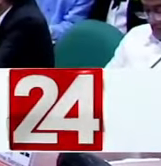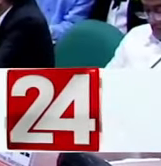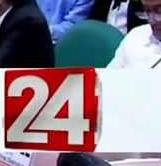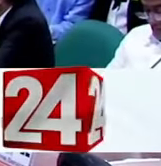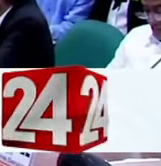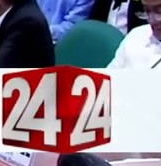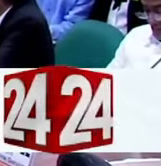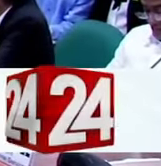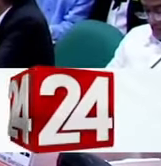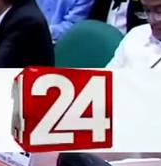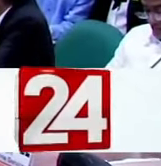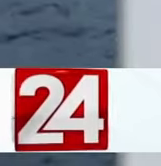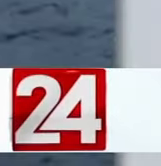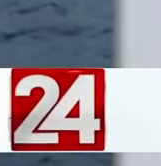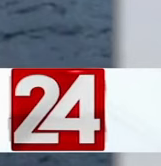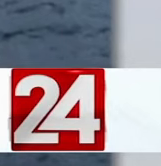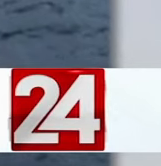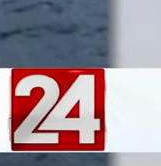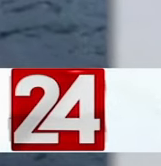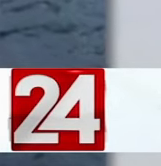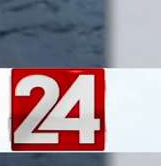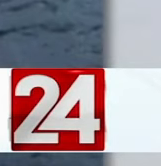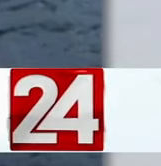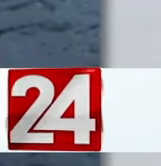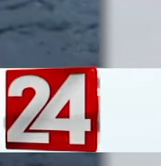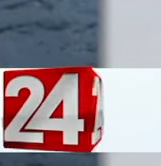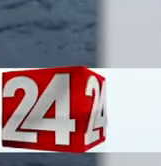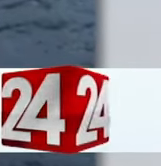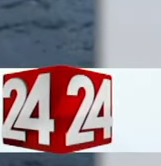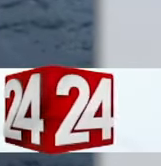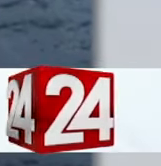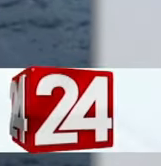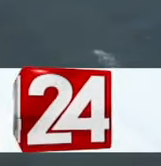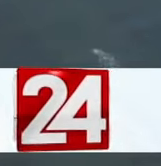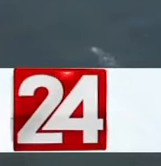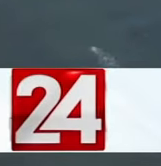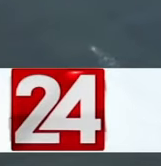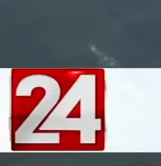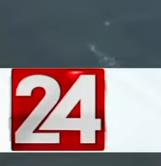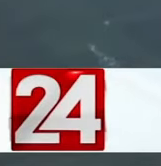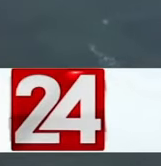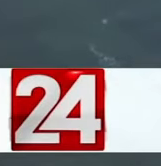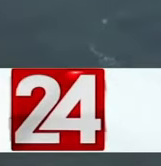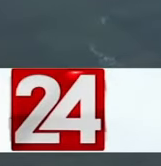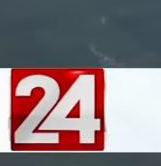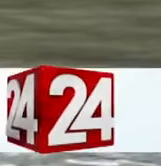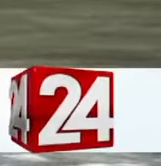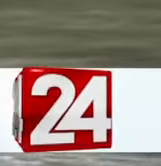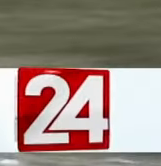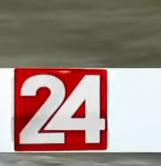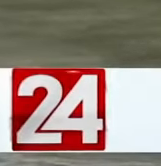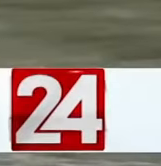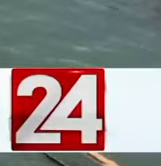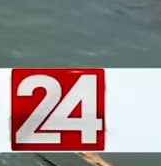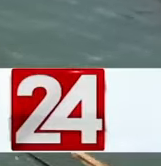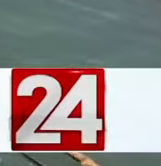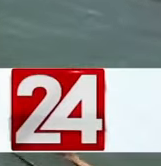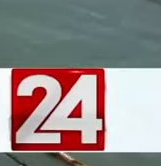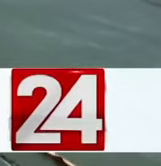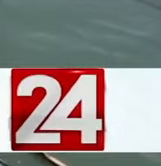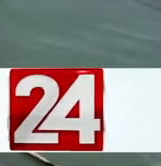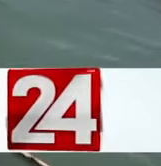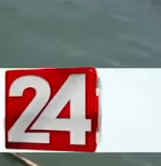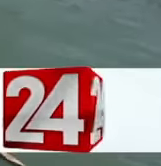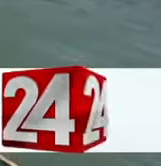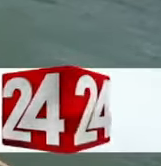Sa imbestigasyon ng Senado, MT, Princess Empress, na nagdulot ng oil spills at ilang